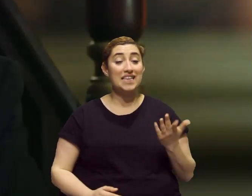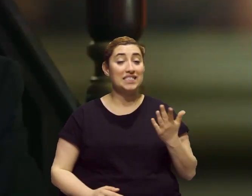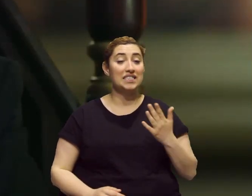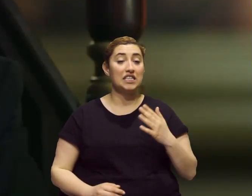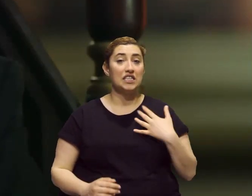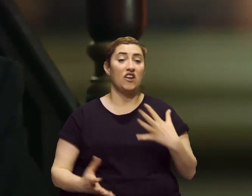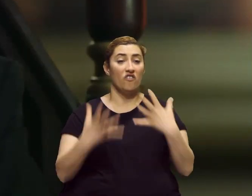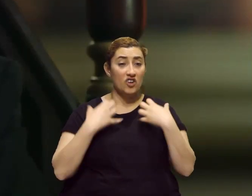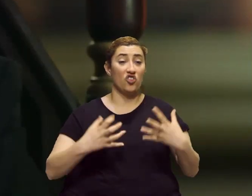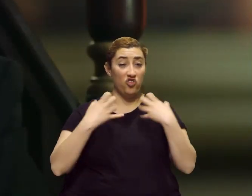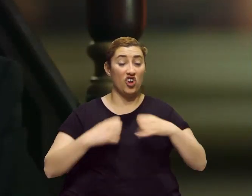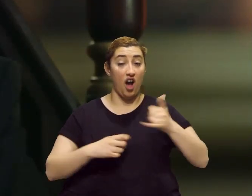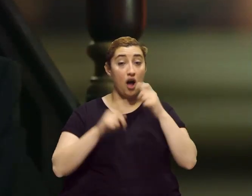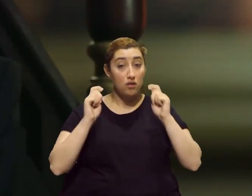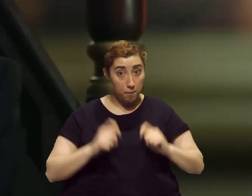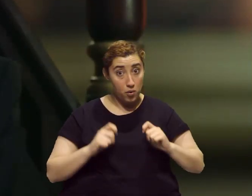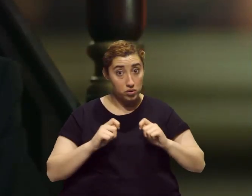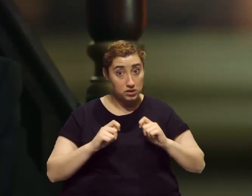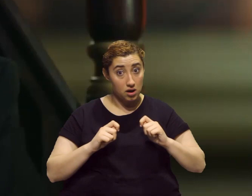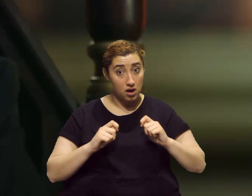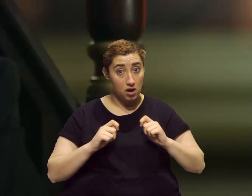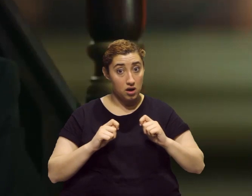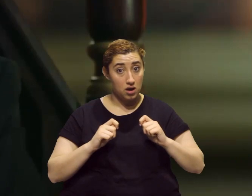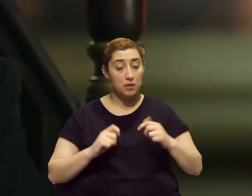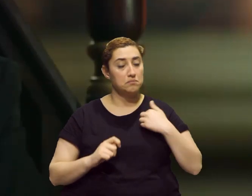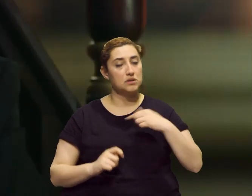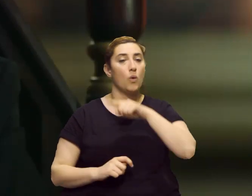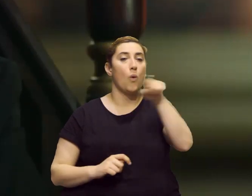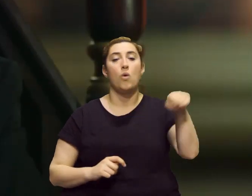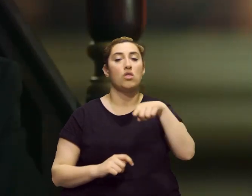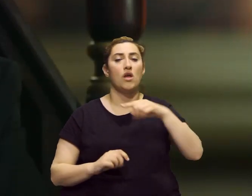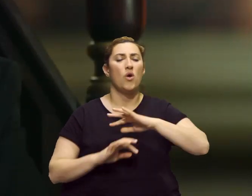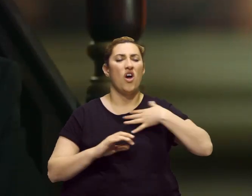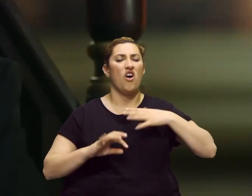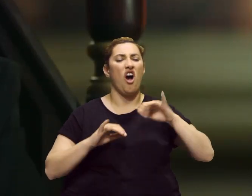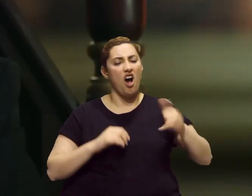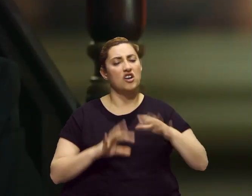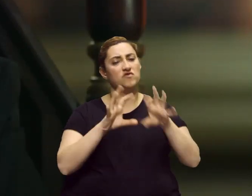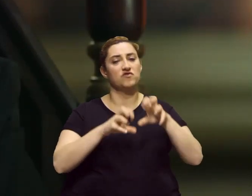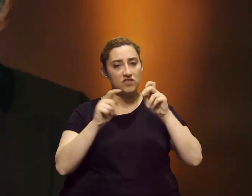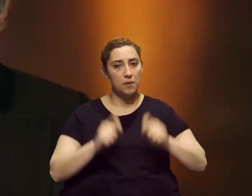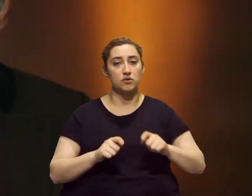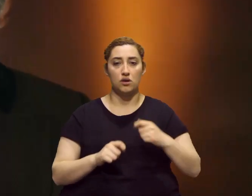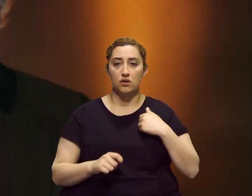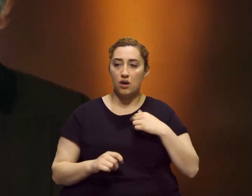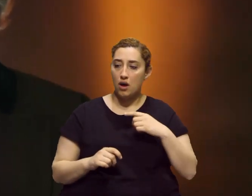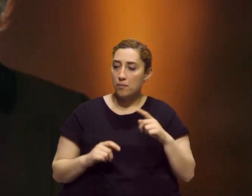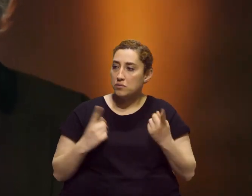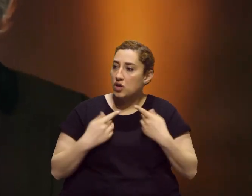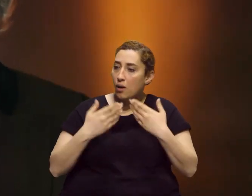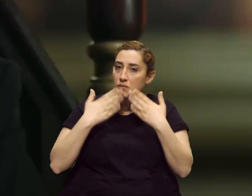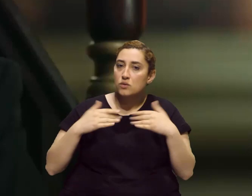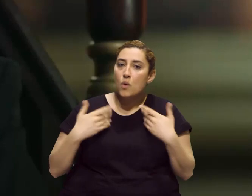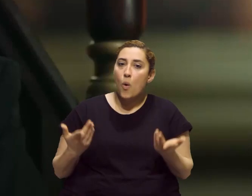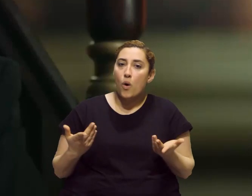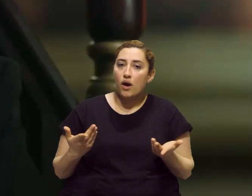tüm güçleriyle saldırdılarsa... biz de onlara bütün gücümüzle saldıracağız. Gücümüz mü kaldı efendim